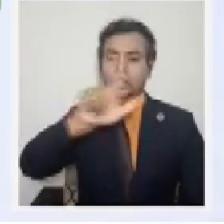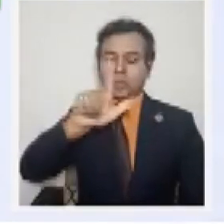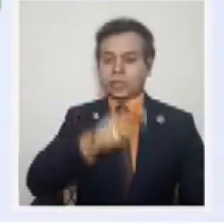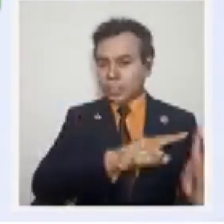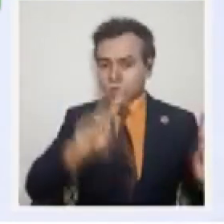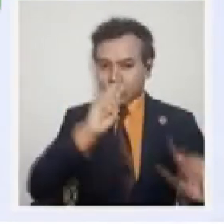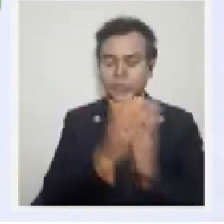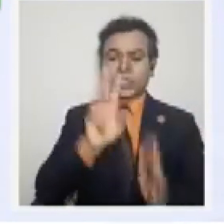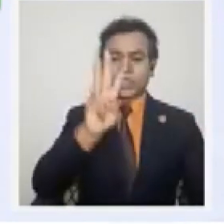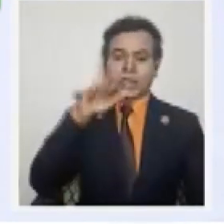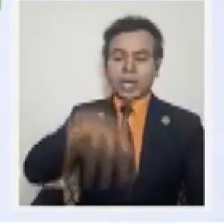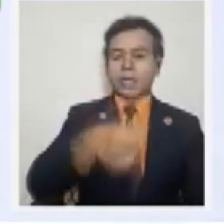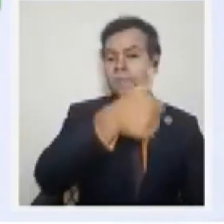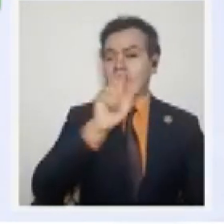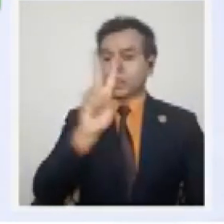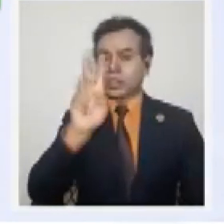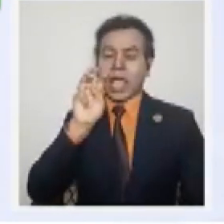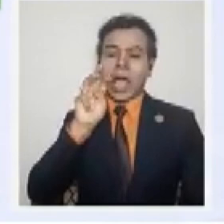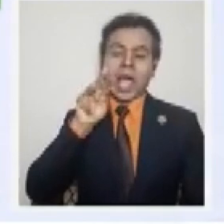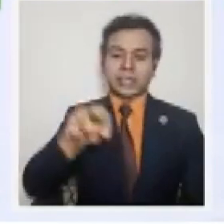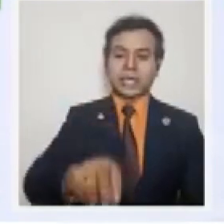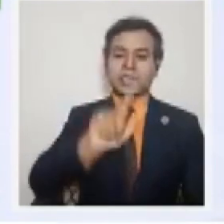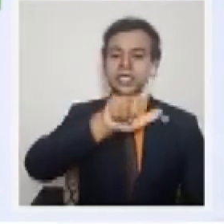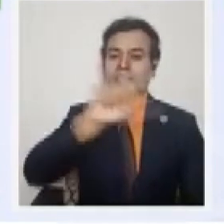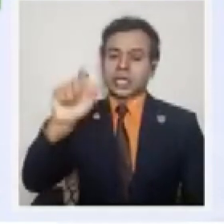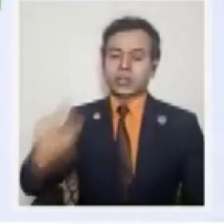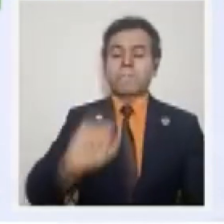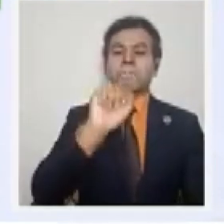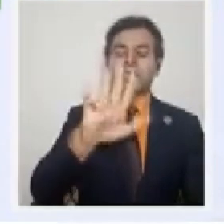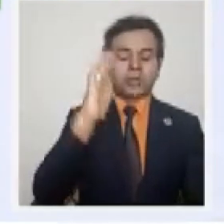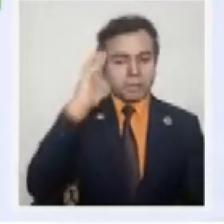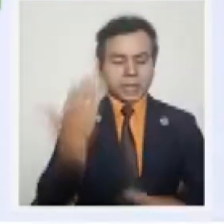58,17,385 জন। মৃত্যুবরণ করেছেন 24 ঘন্টায় 5,017 জন, এ পর্যন্ত